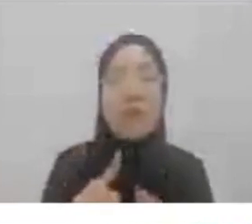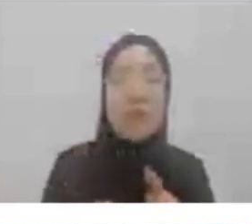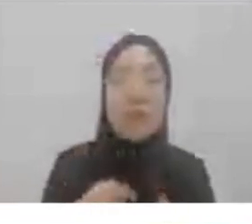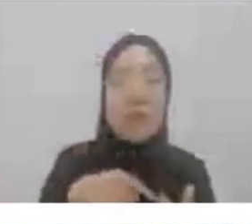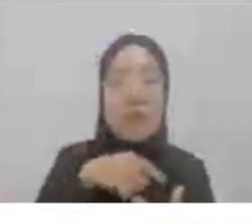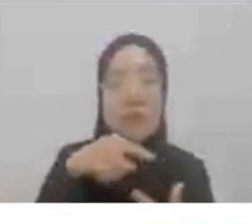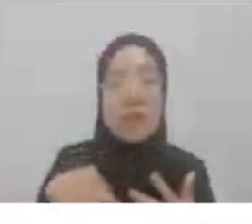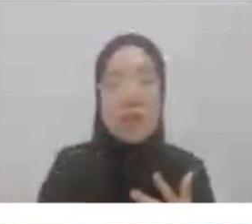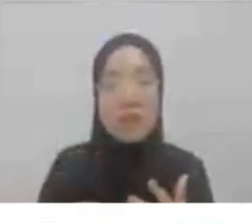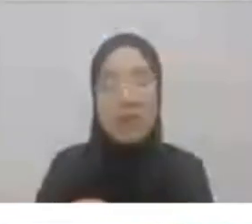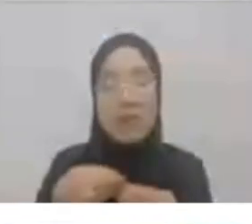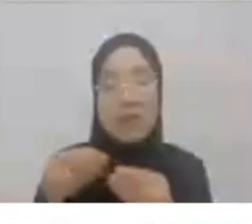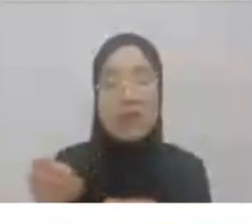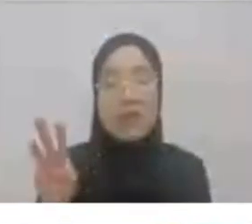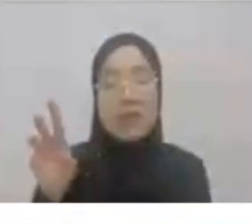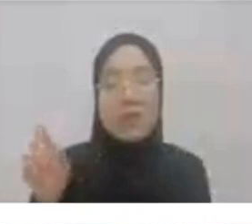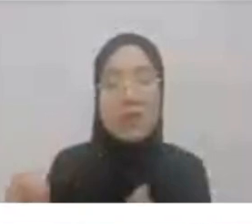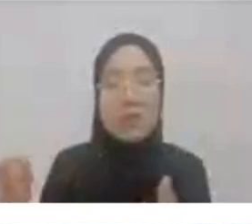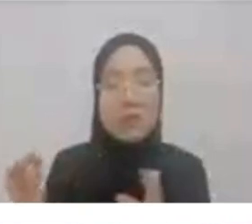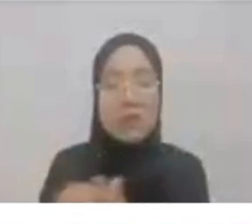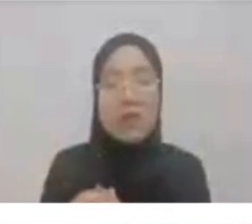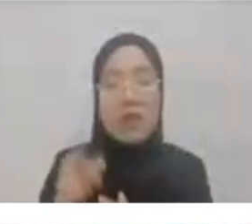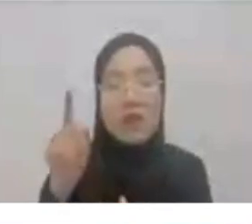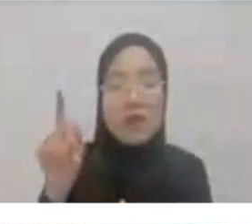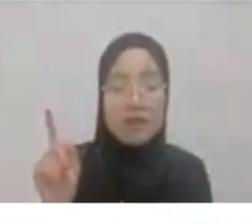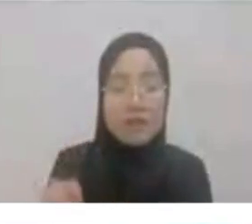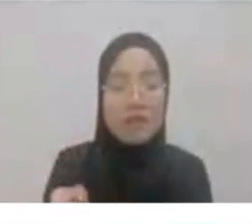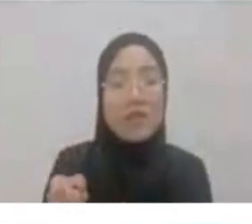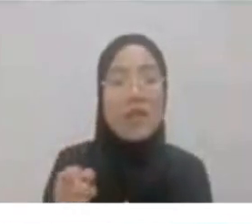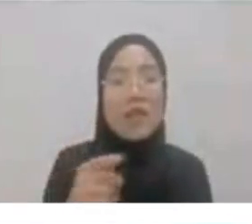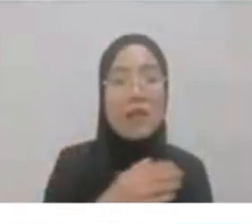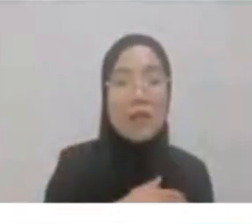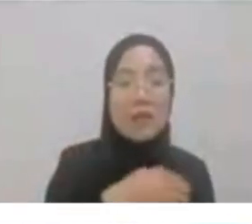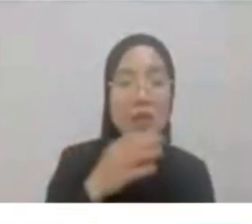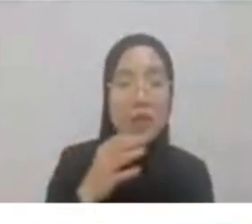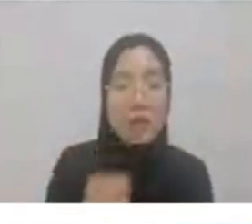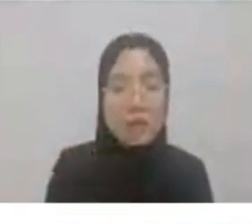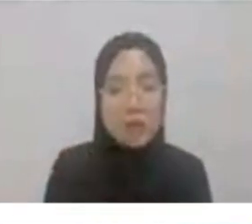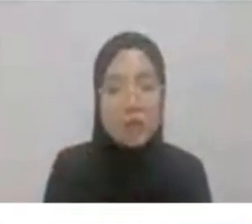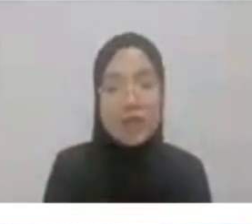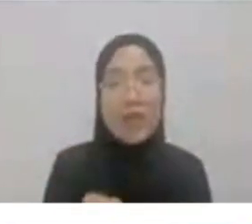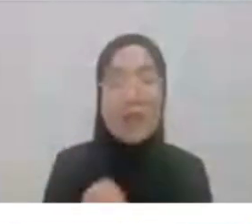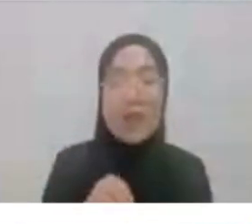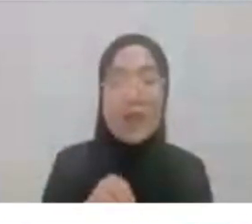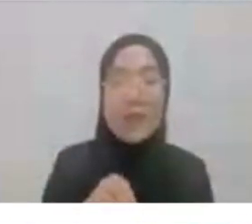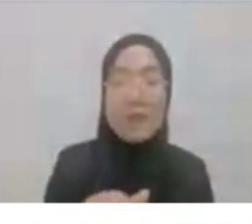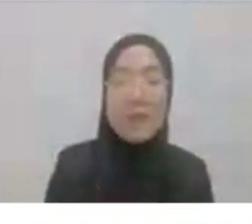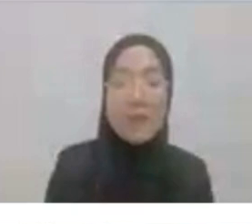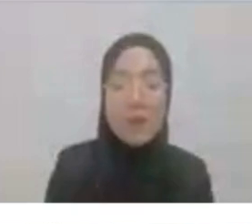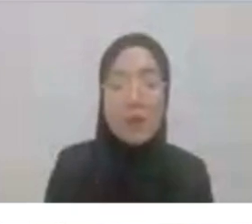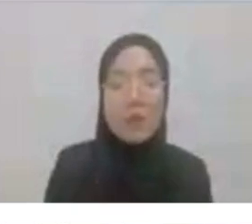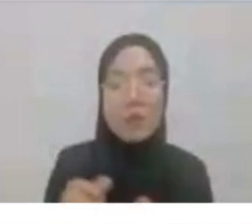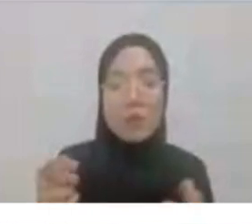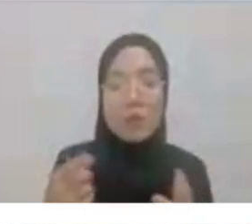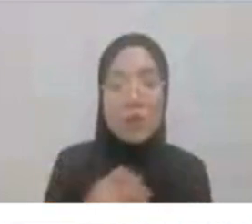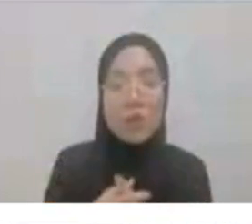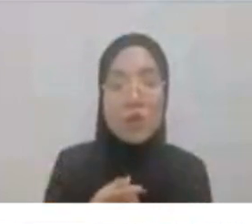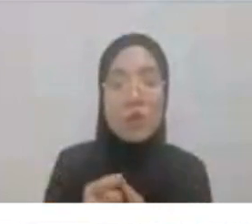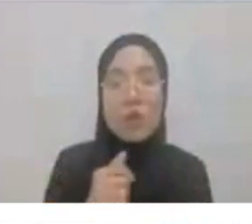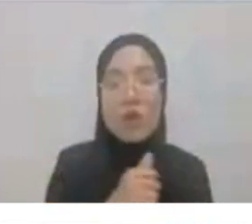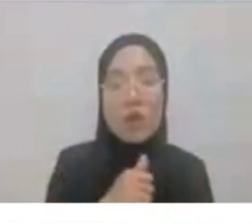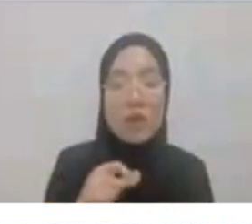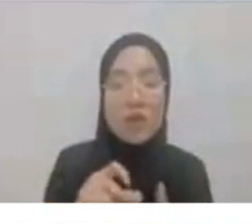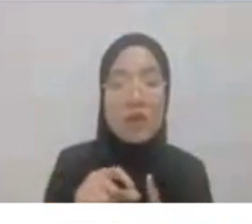suara kepada ketiga pemilih tersebut termasuk surat suara DPRD kabupaten kota kuat Nonon tidak berpengaruh terhadap perolehan suara untuk pengisian anggota DPR RI